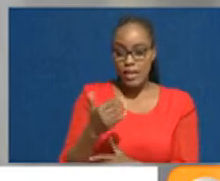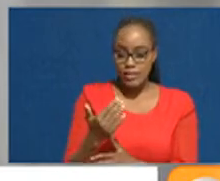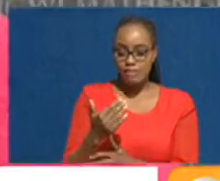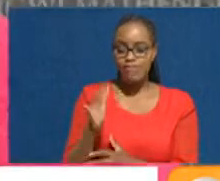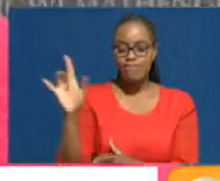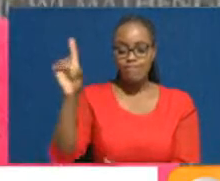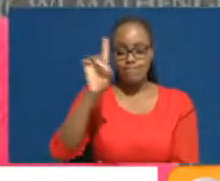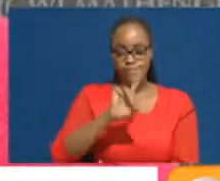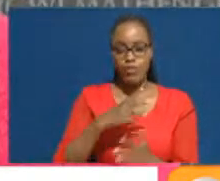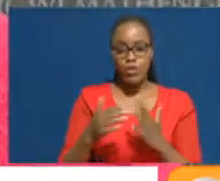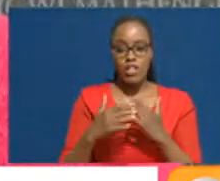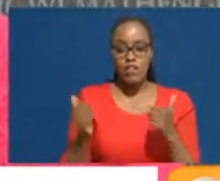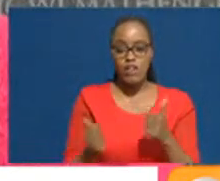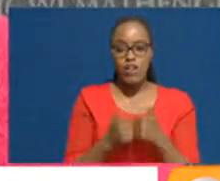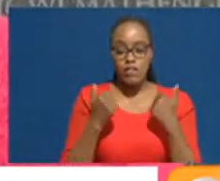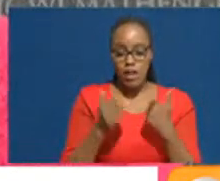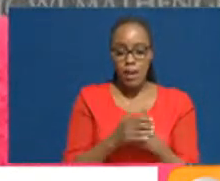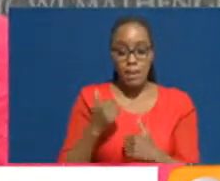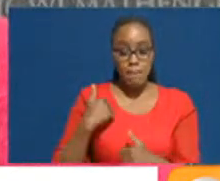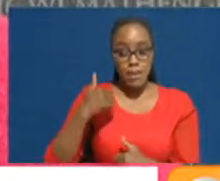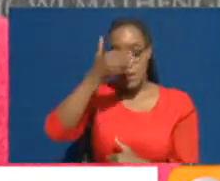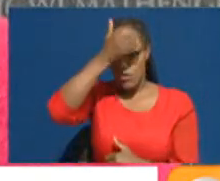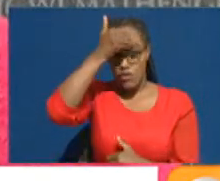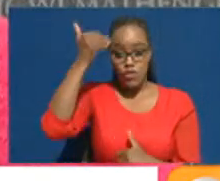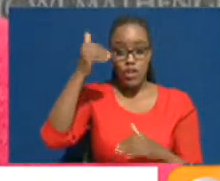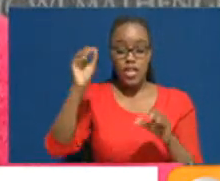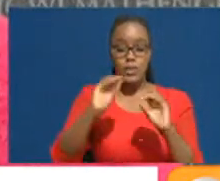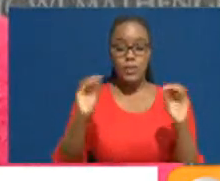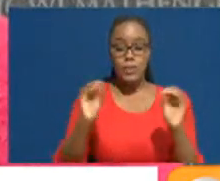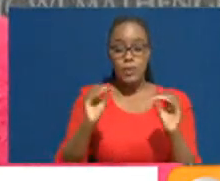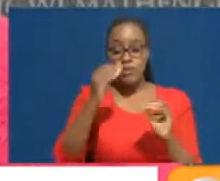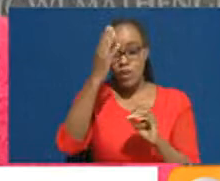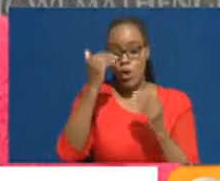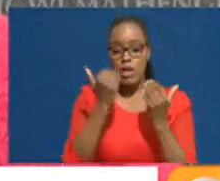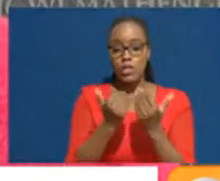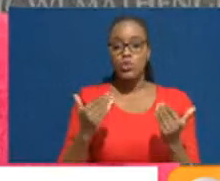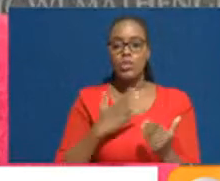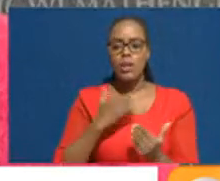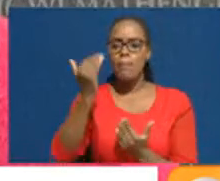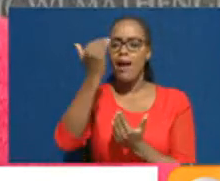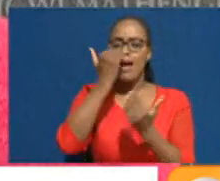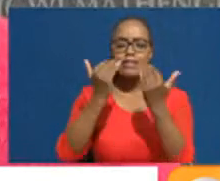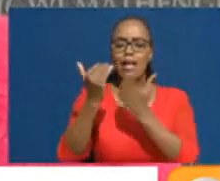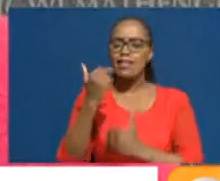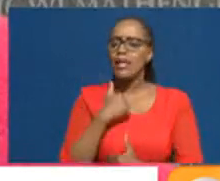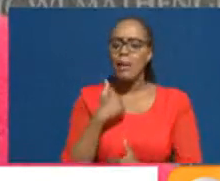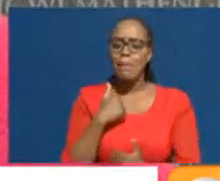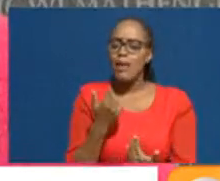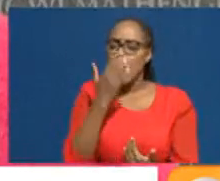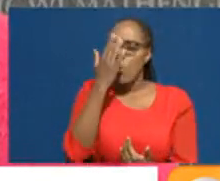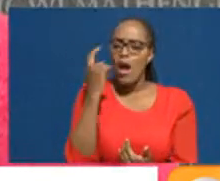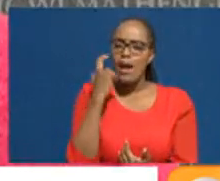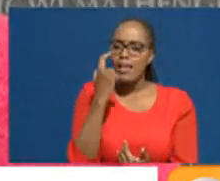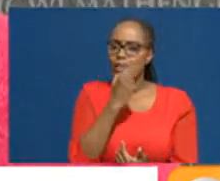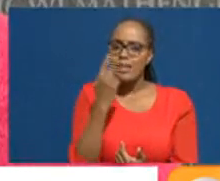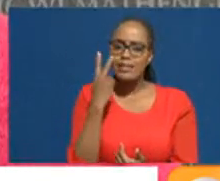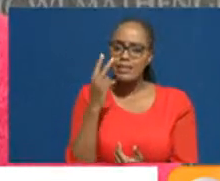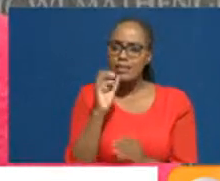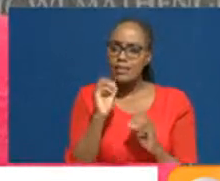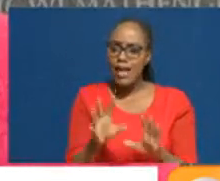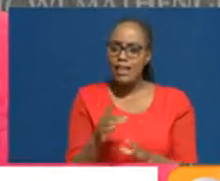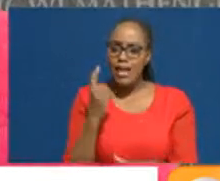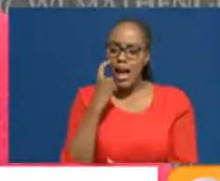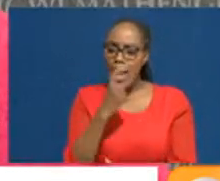day. Siesi nikalisahau. Kwa chini hata watoto wangu wananiuliza ni nini? Kwa nini macho wewe baba una